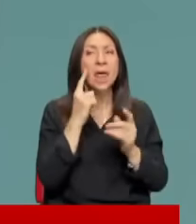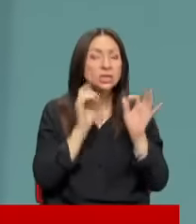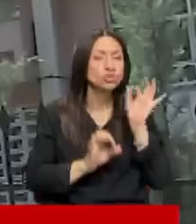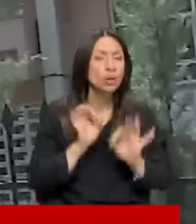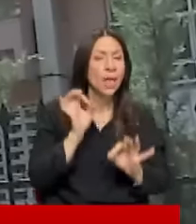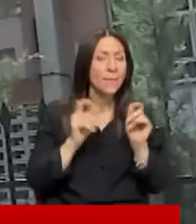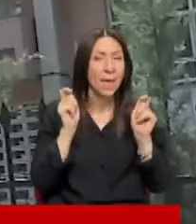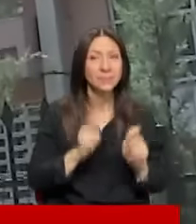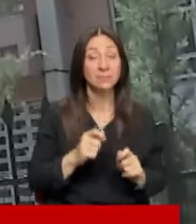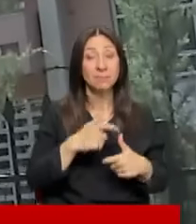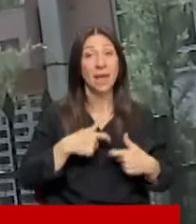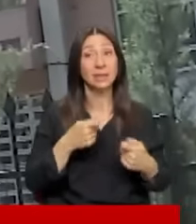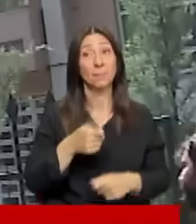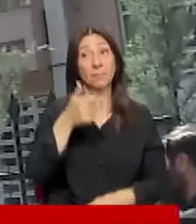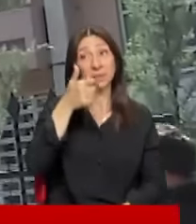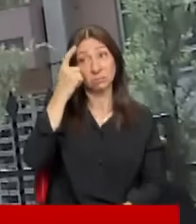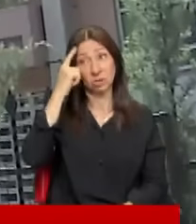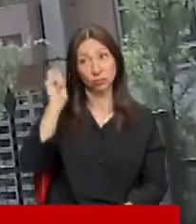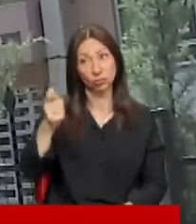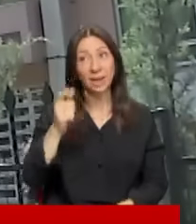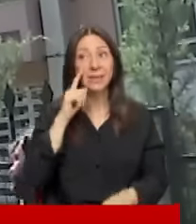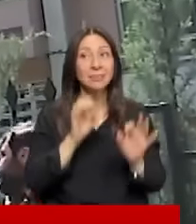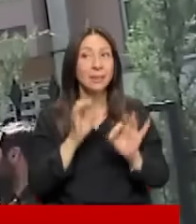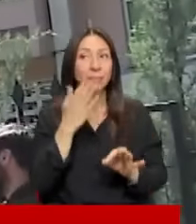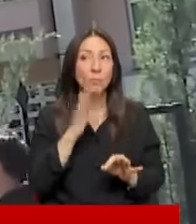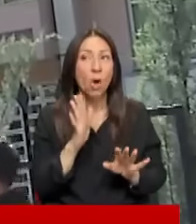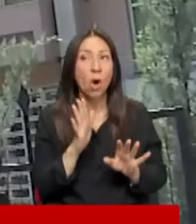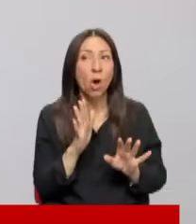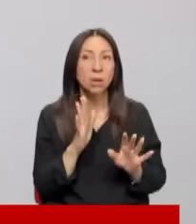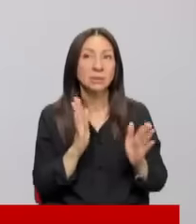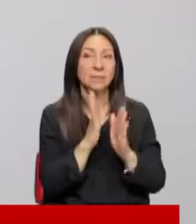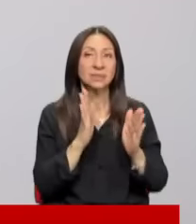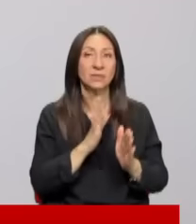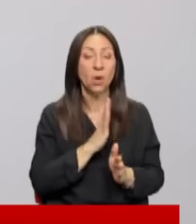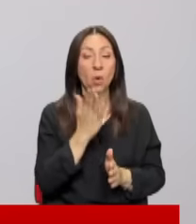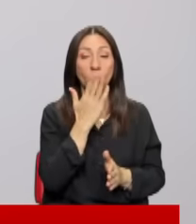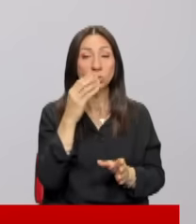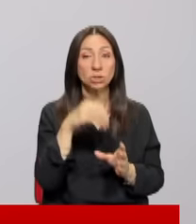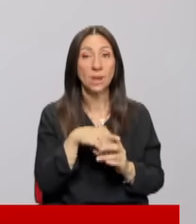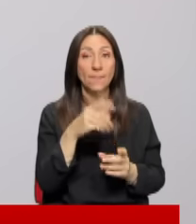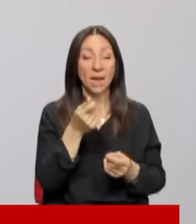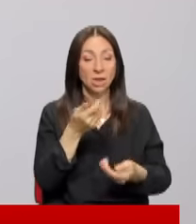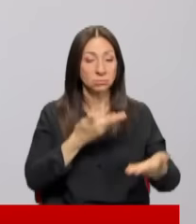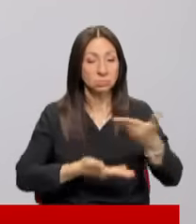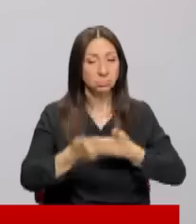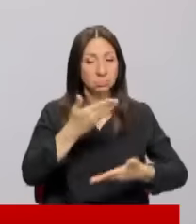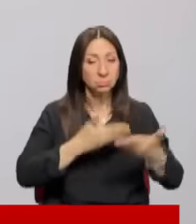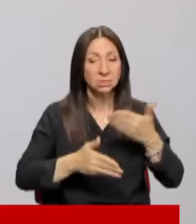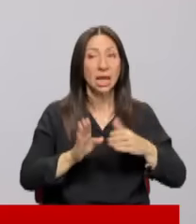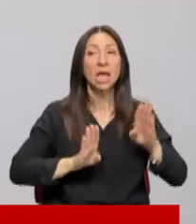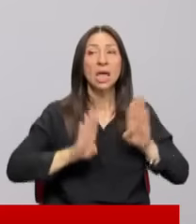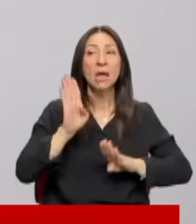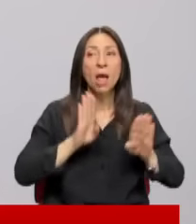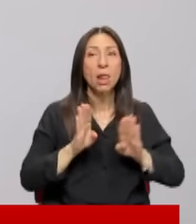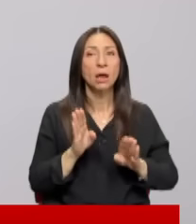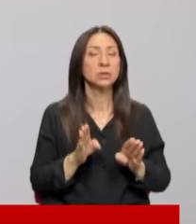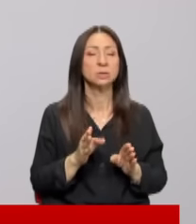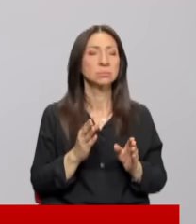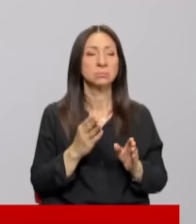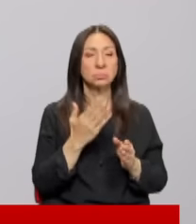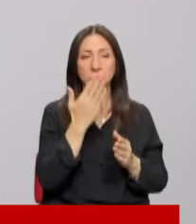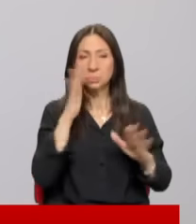diye Milli Eğitim Bakanlığı'na başvuracak. Denetim yok, tepkisi yükseliyor. Okullarda para giriş çıkışları, ihaleler ne yazık ki